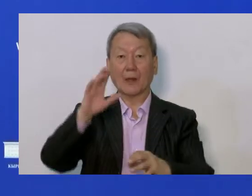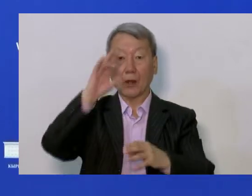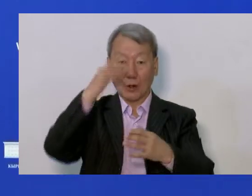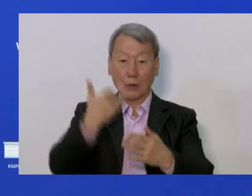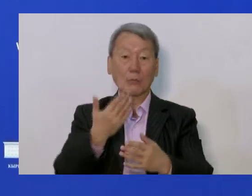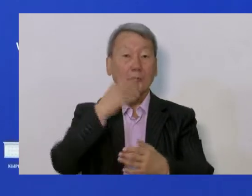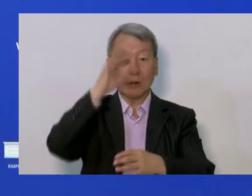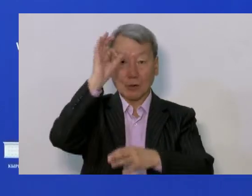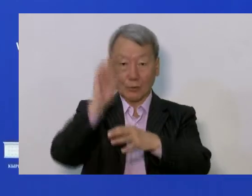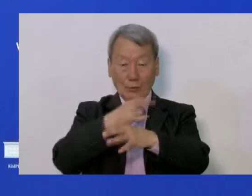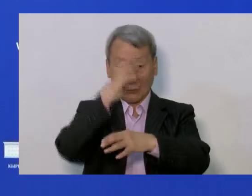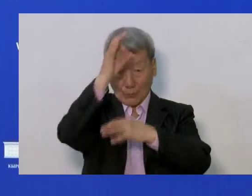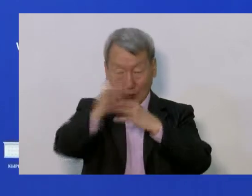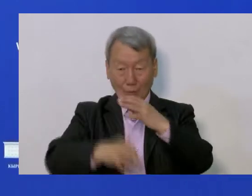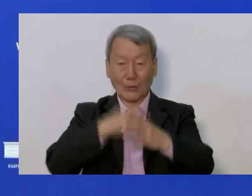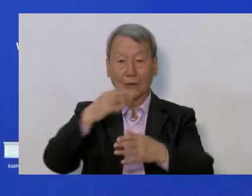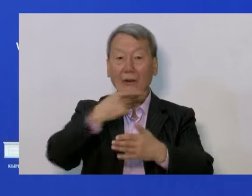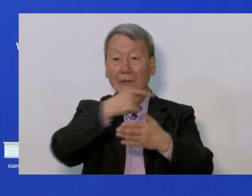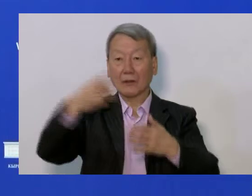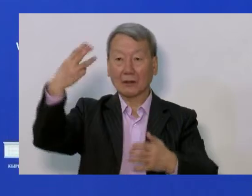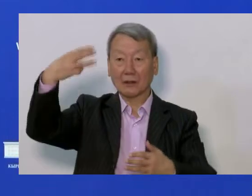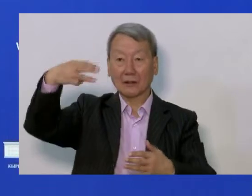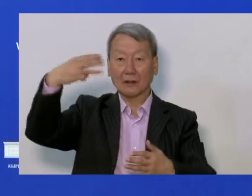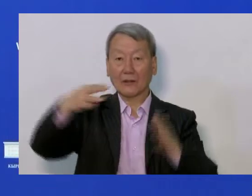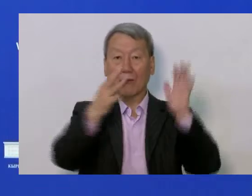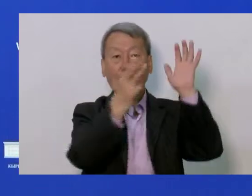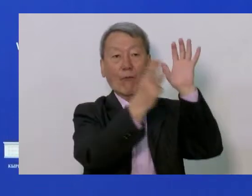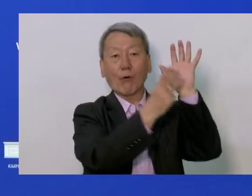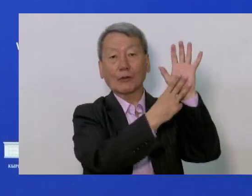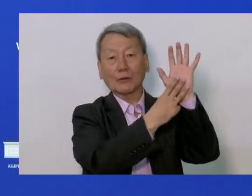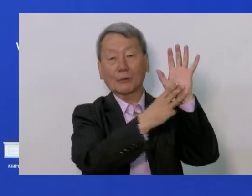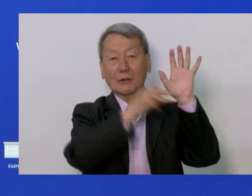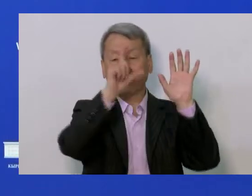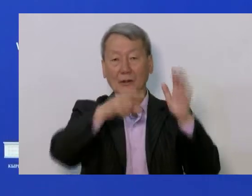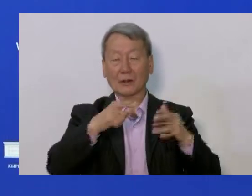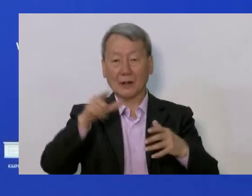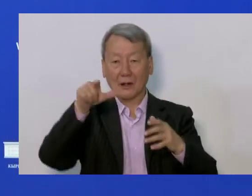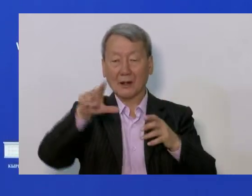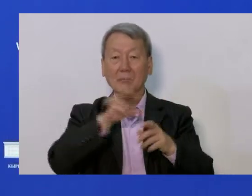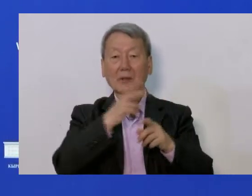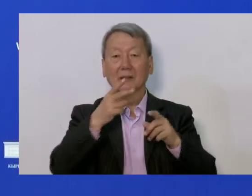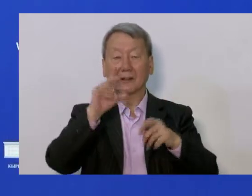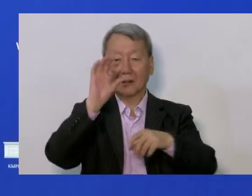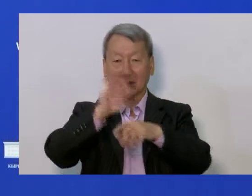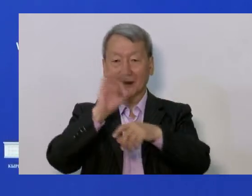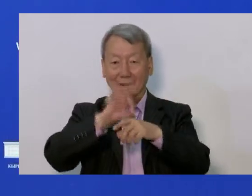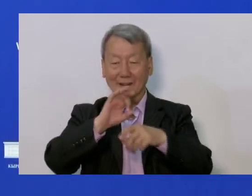последние сутки из стационара выписано 38 пациентов с ранее подтвержденными